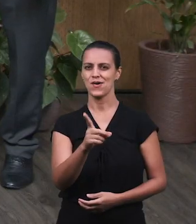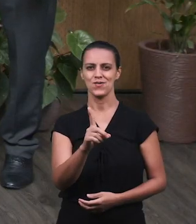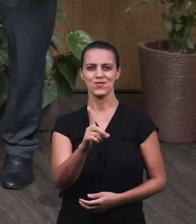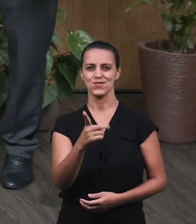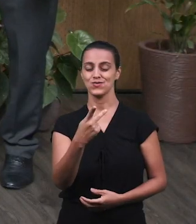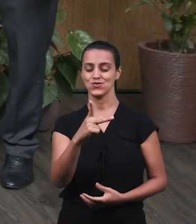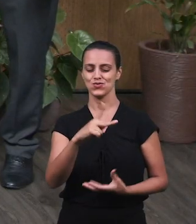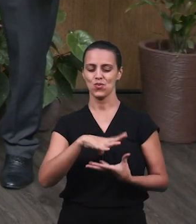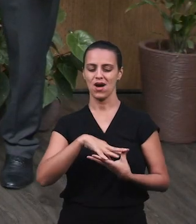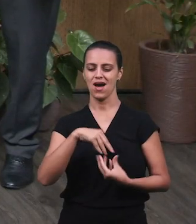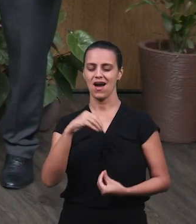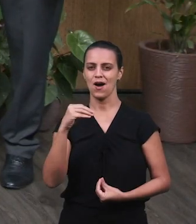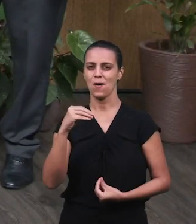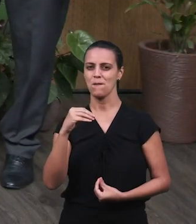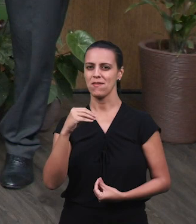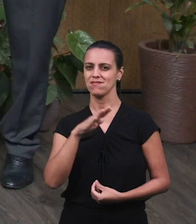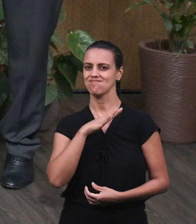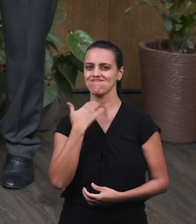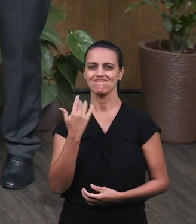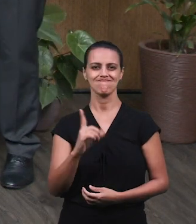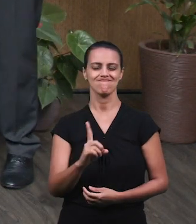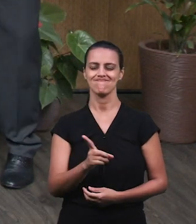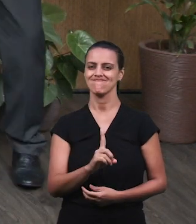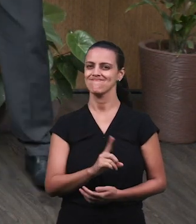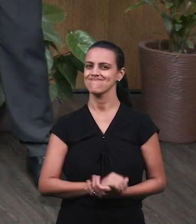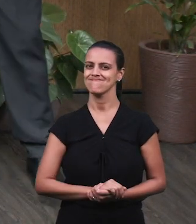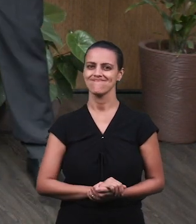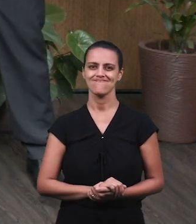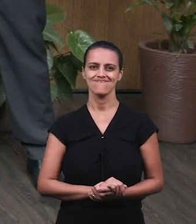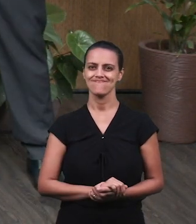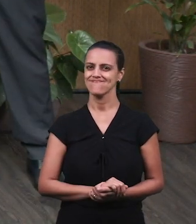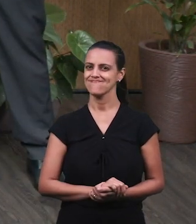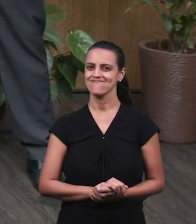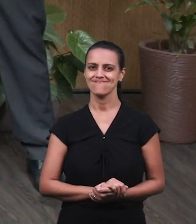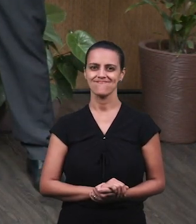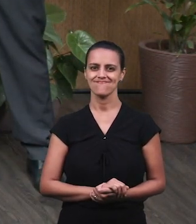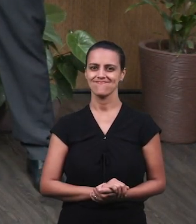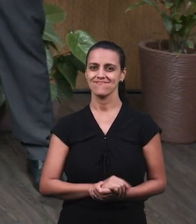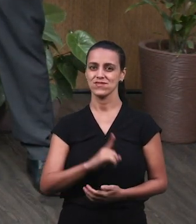mourir. Elle ne mourra jamais. En vérité,